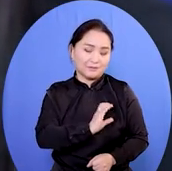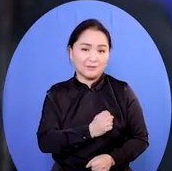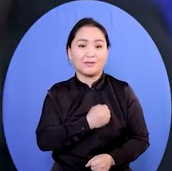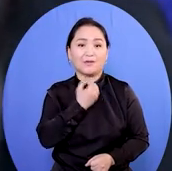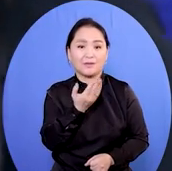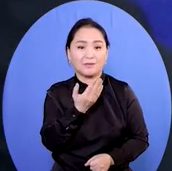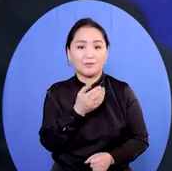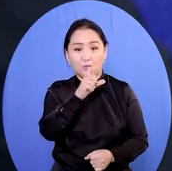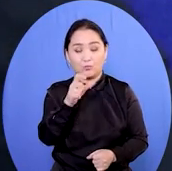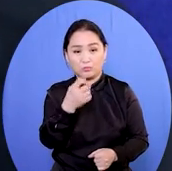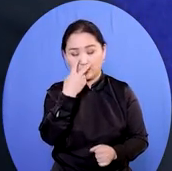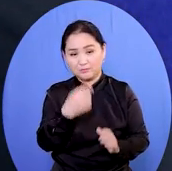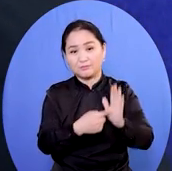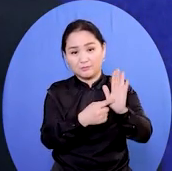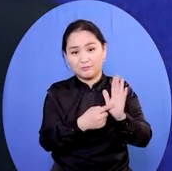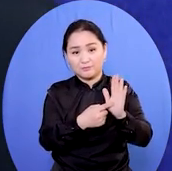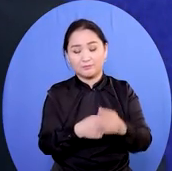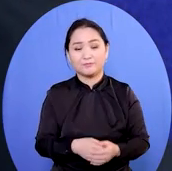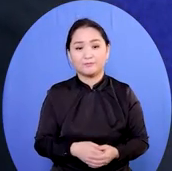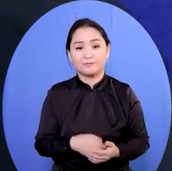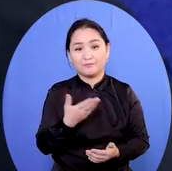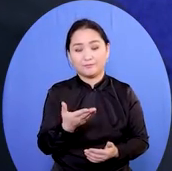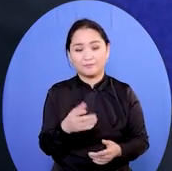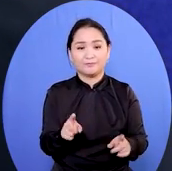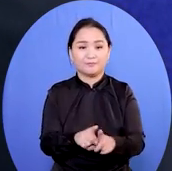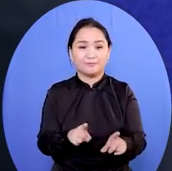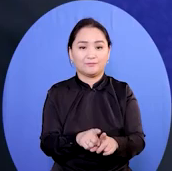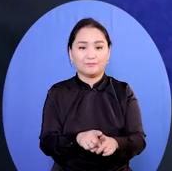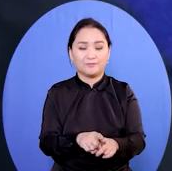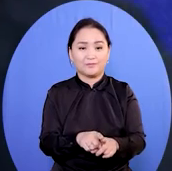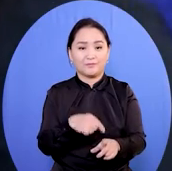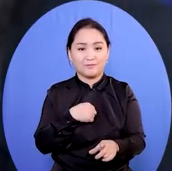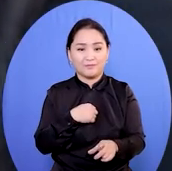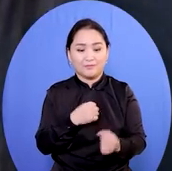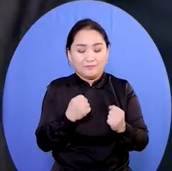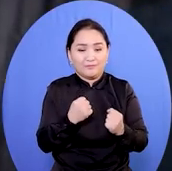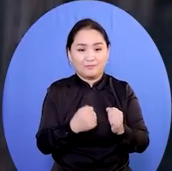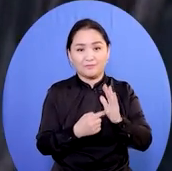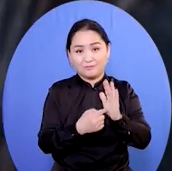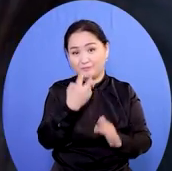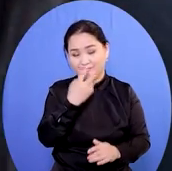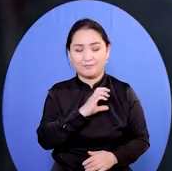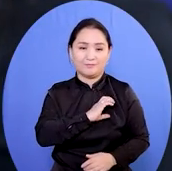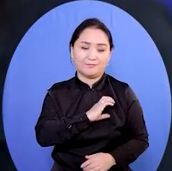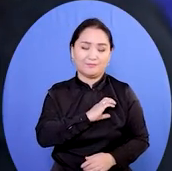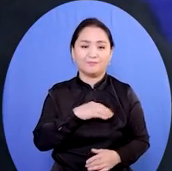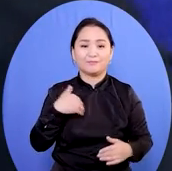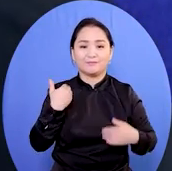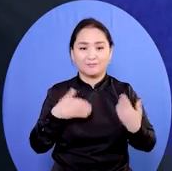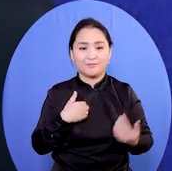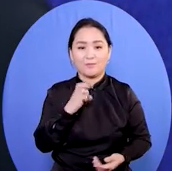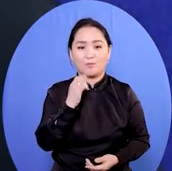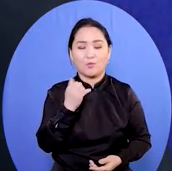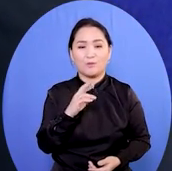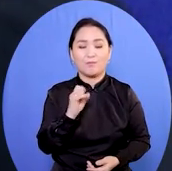сэтгэл эрмэлзэл байдгийг би гэдгийг л олон нийтэд харуулахыг хичээж байгаа. Та наа хамт олон ч гэсэн яг энэ эрмэлзэлтэй байгаа нь бол тун их таалагдлаа. Тэгээ Буян Баяр